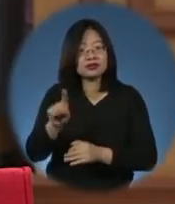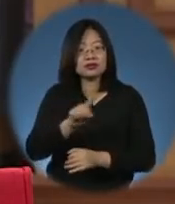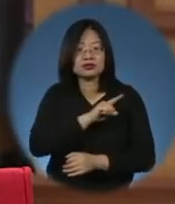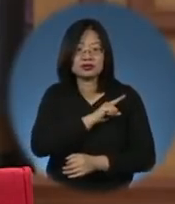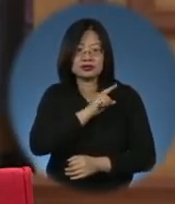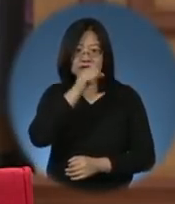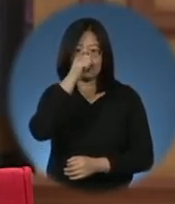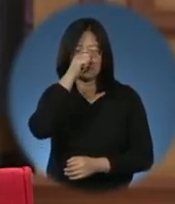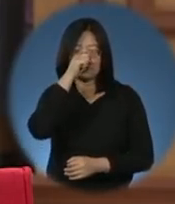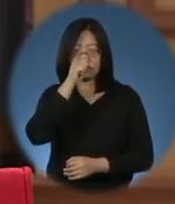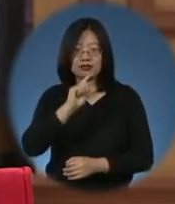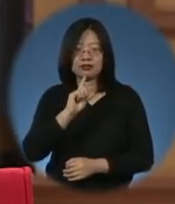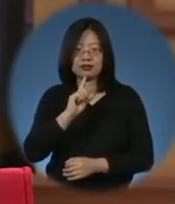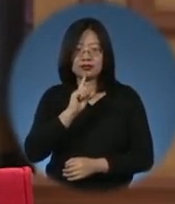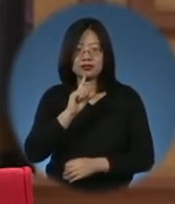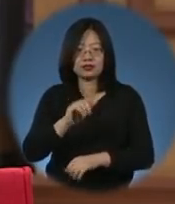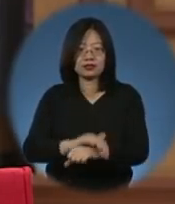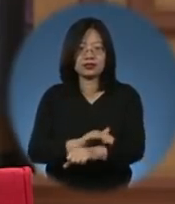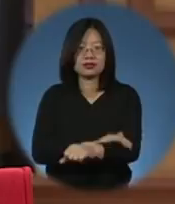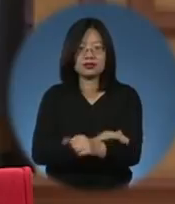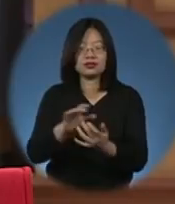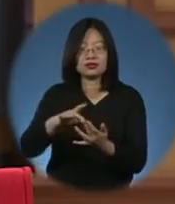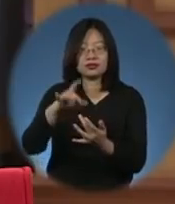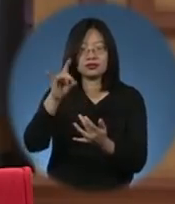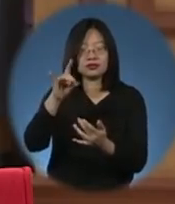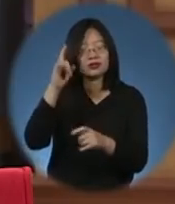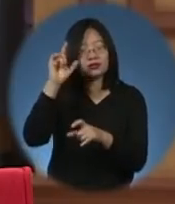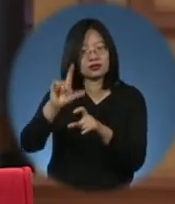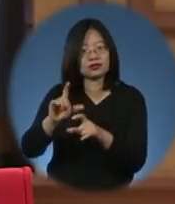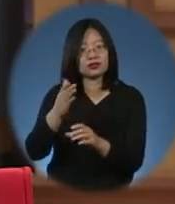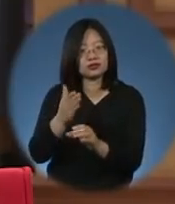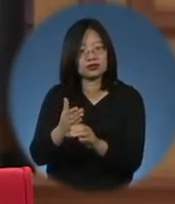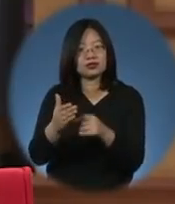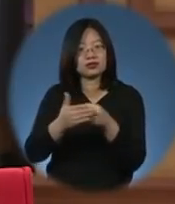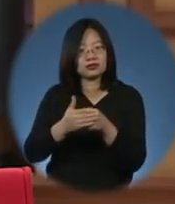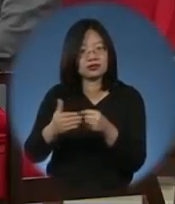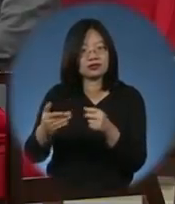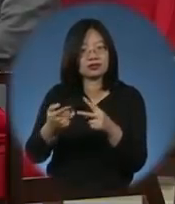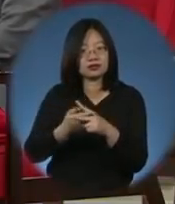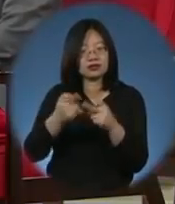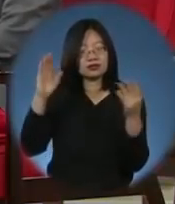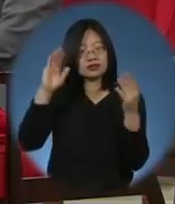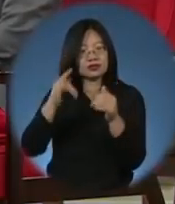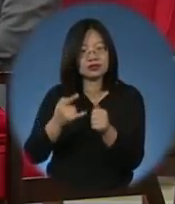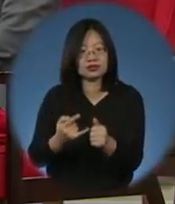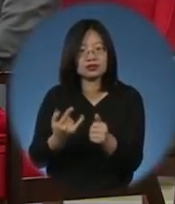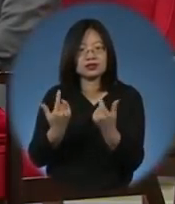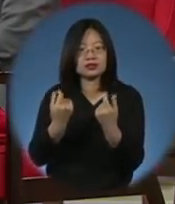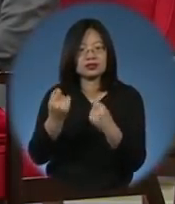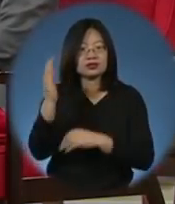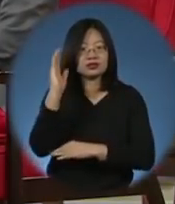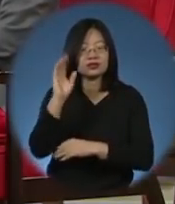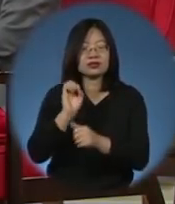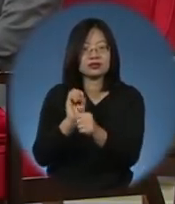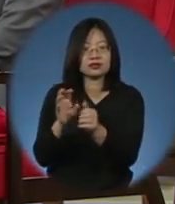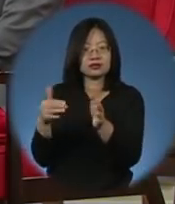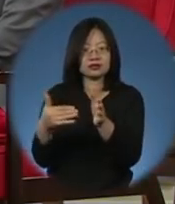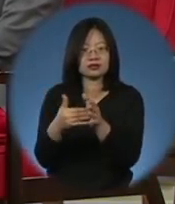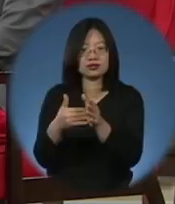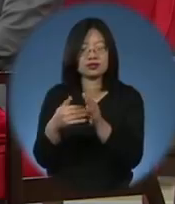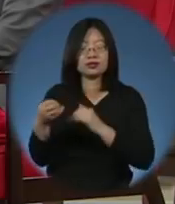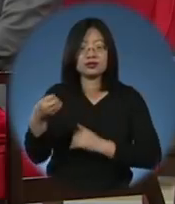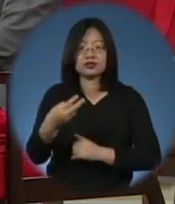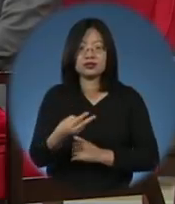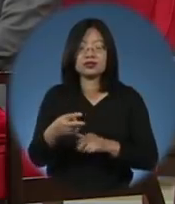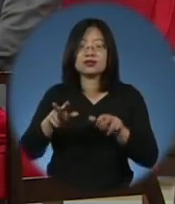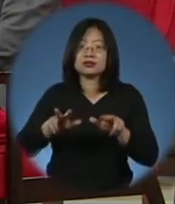가장 좋을 것이냐 그런 직업 선택에 대한 고민을 지금부터 하고 있어서 초등학생이 예 그래서 이제 그런 이야기를 해주고 예. 그다음에